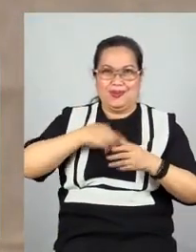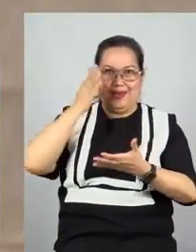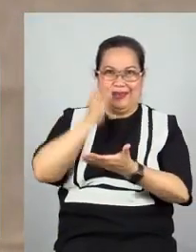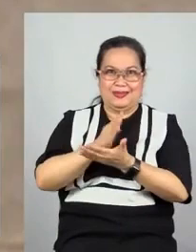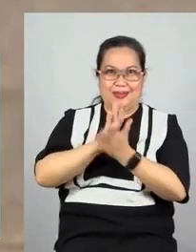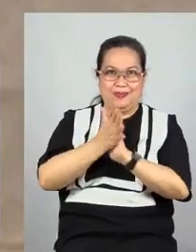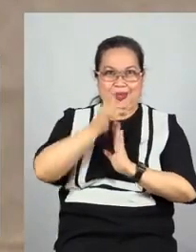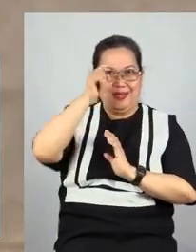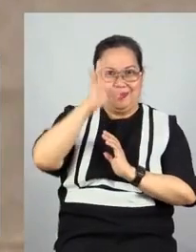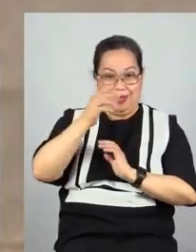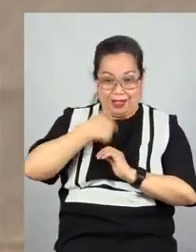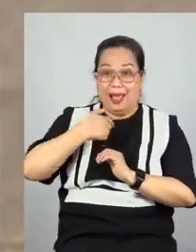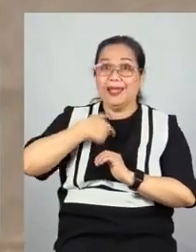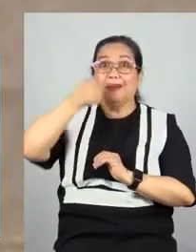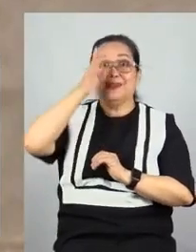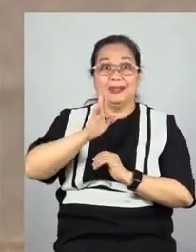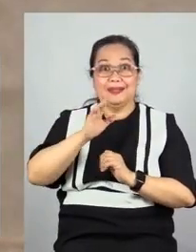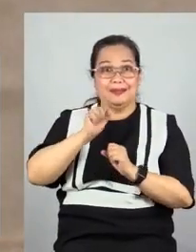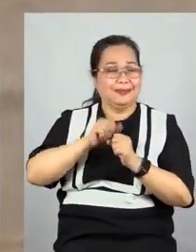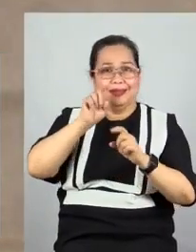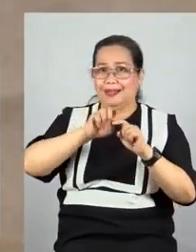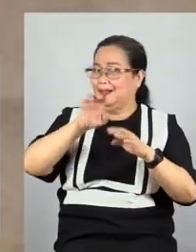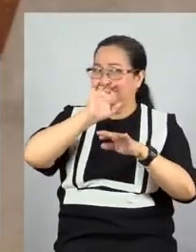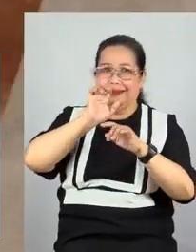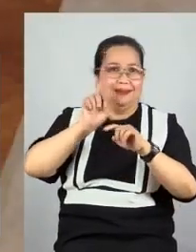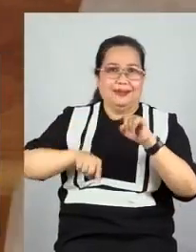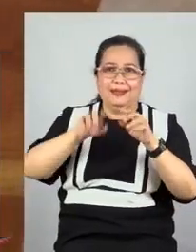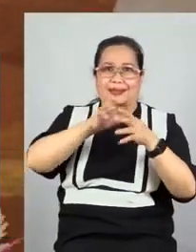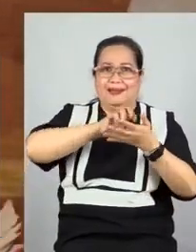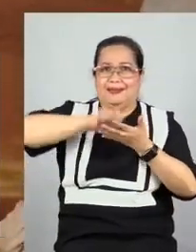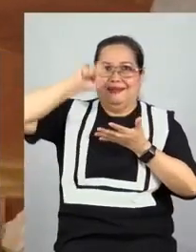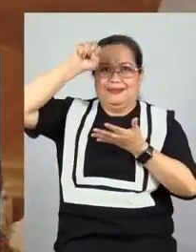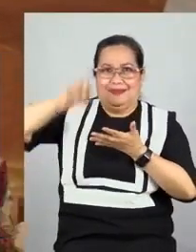Because He is in being very nature God,